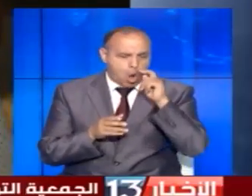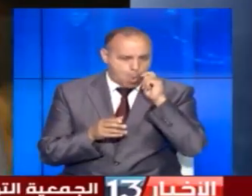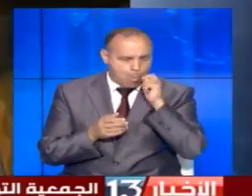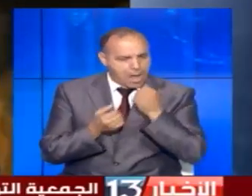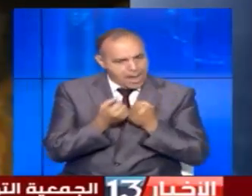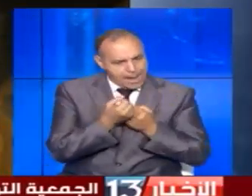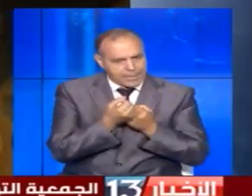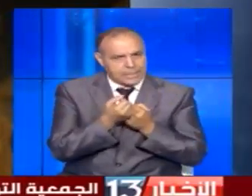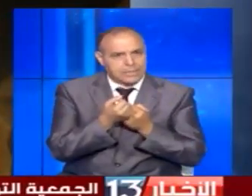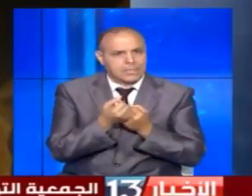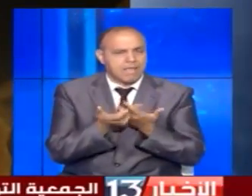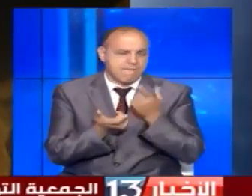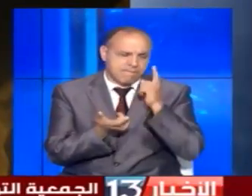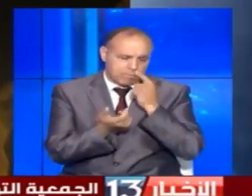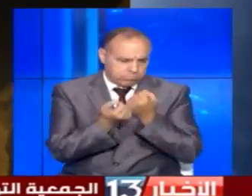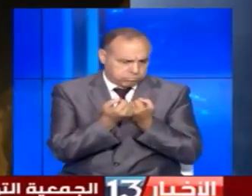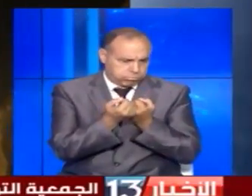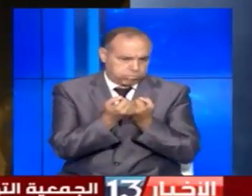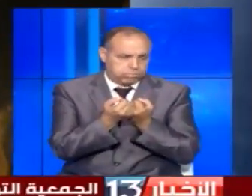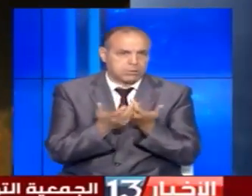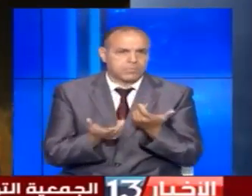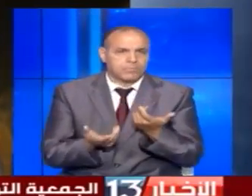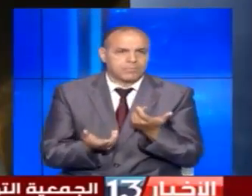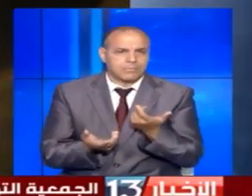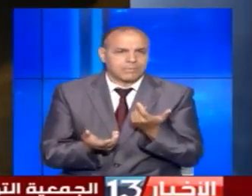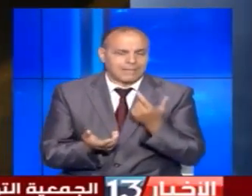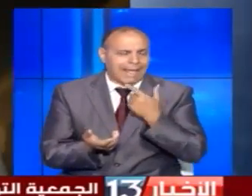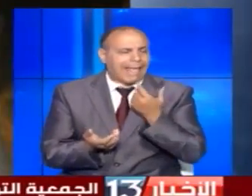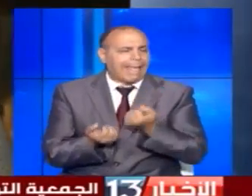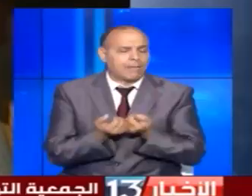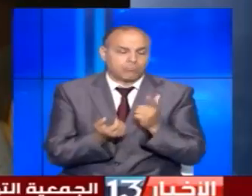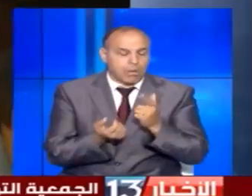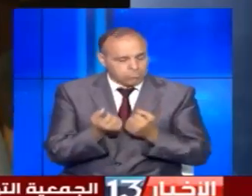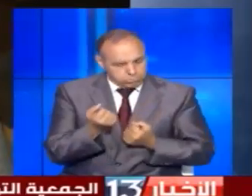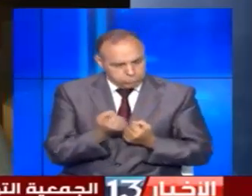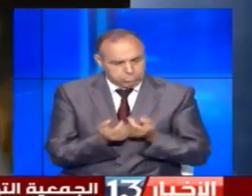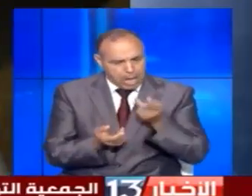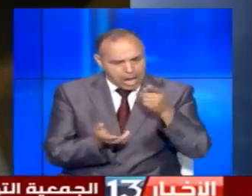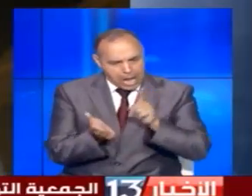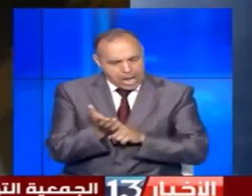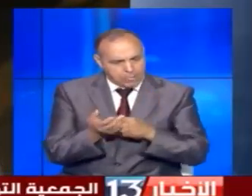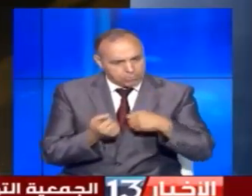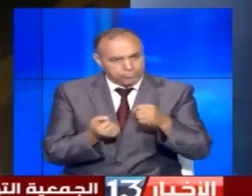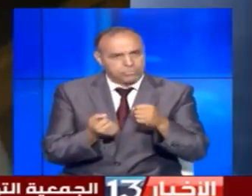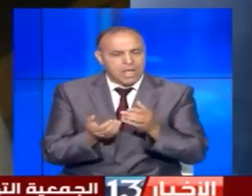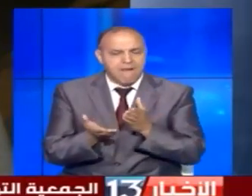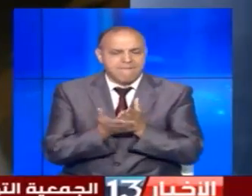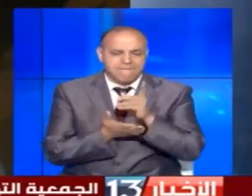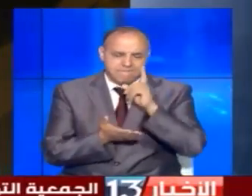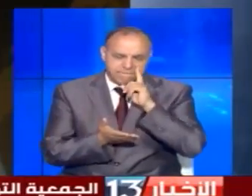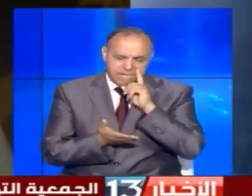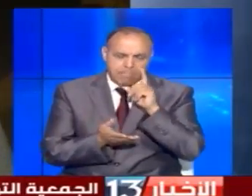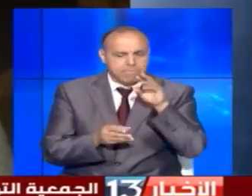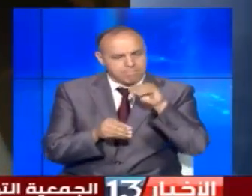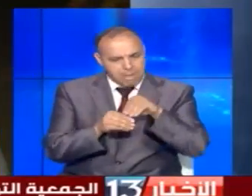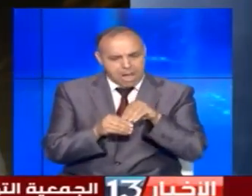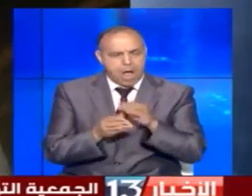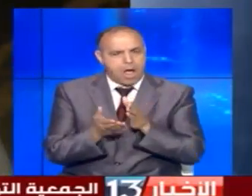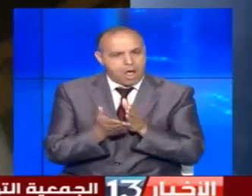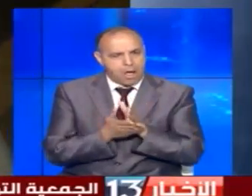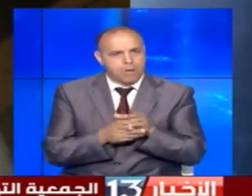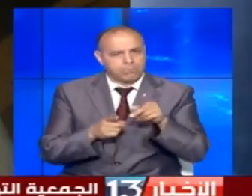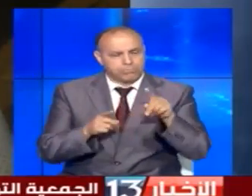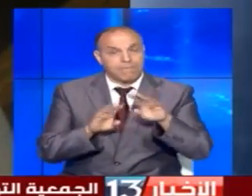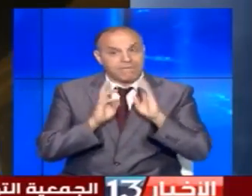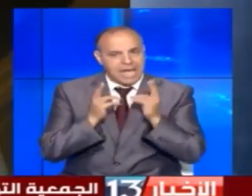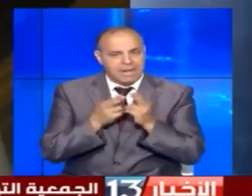يقفوا ويساندوا، ومش بالمنطق المزية بمنطق القناعة بأن حقوق النساء جزء أساسي من الحقوق